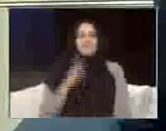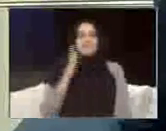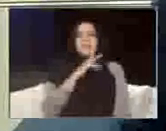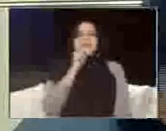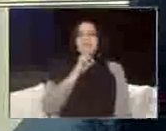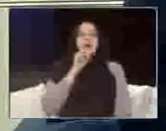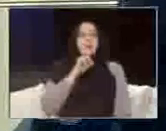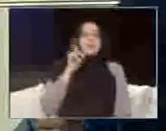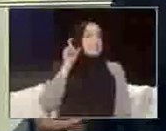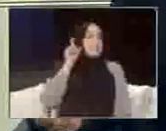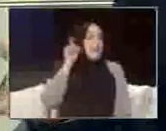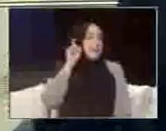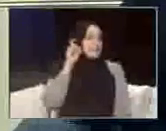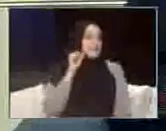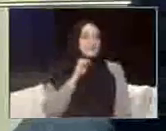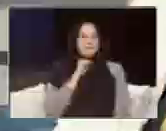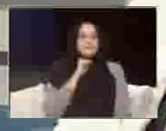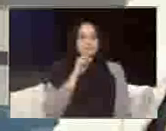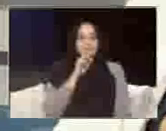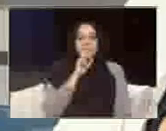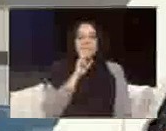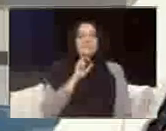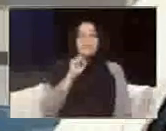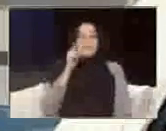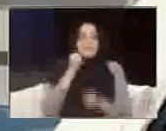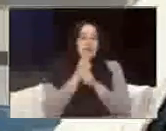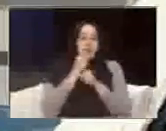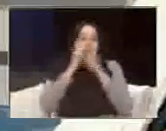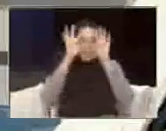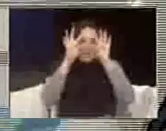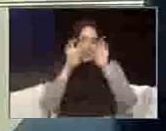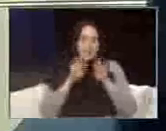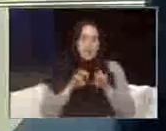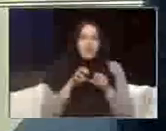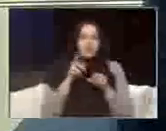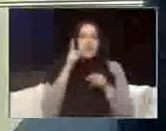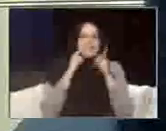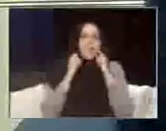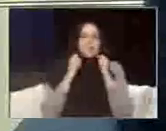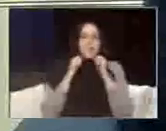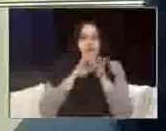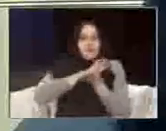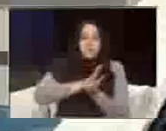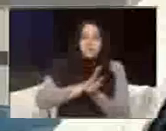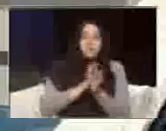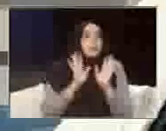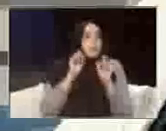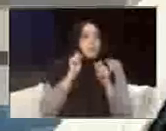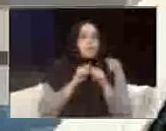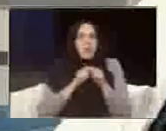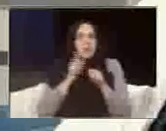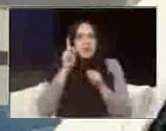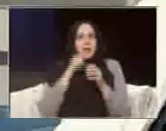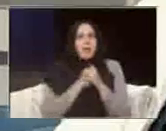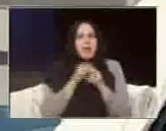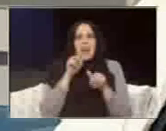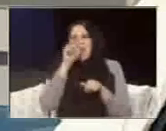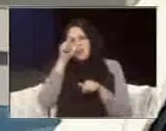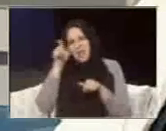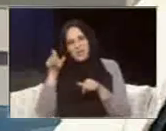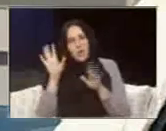امتيرت، هذه المظلمة التي تقع فيها من هذا المدير، سبحان الله، يعني يبدو أن هناك نوع من